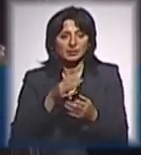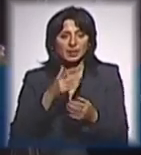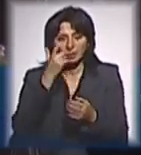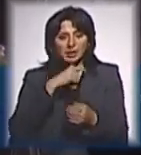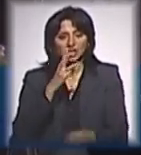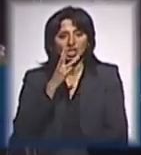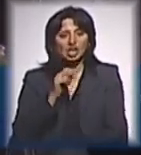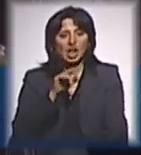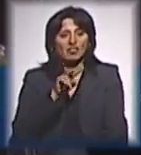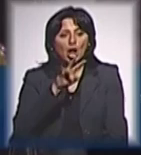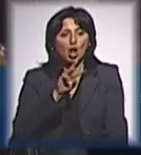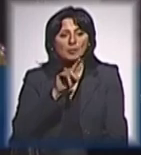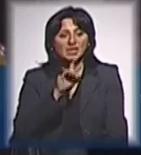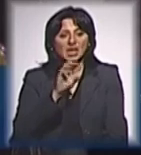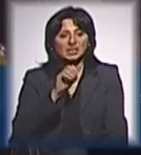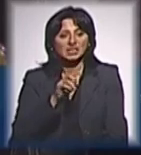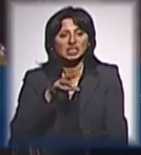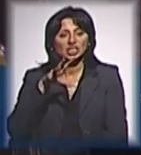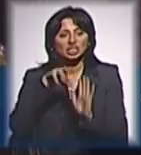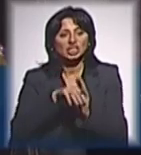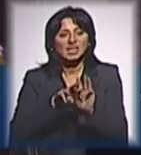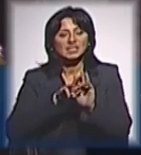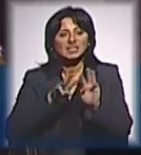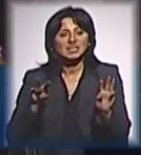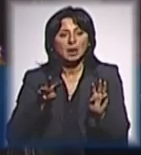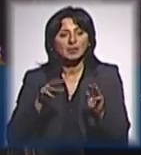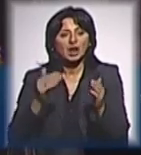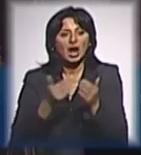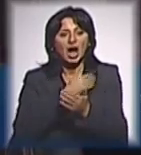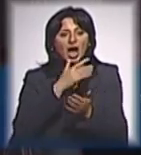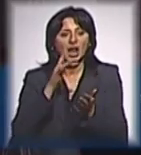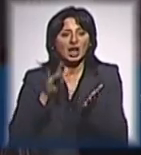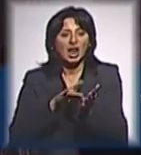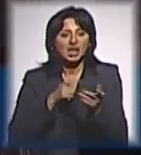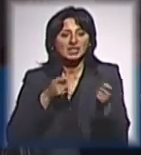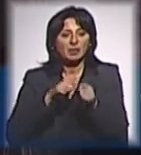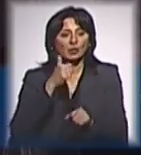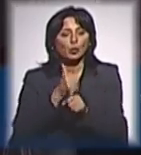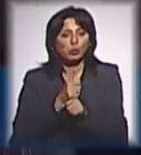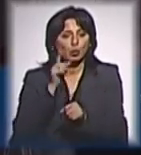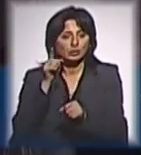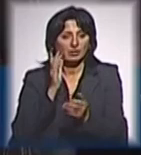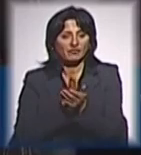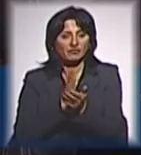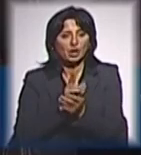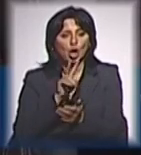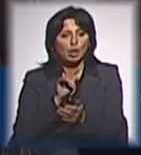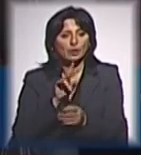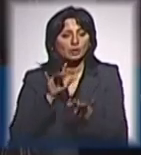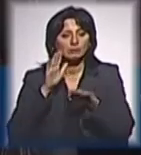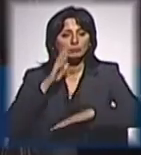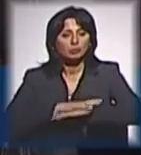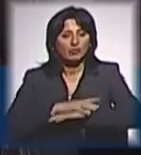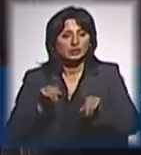ბატონ შალვა ლომსაძეს. ეს არის შინაგან საქმეთა სამინისტროს ახალქალაქის სამართველოს უფროსი. ნუ